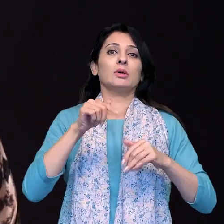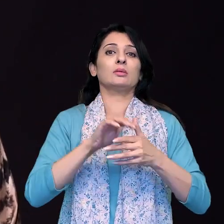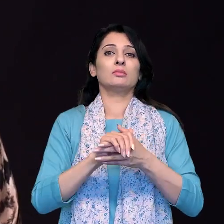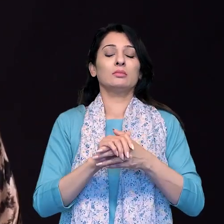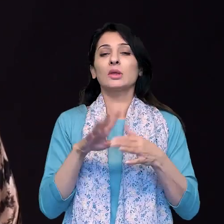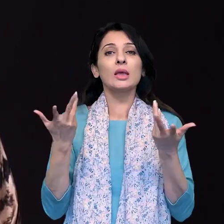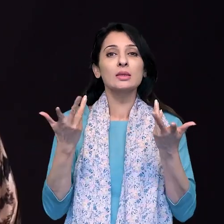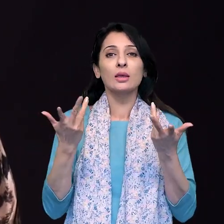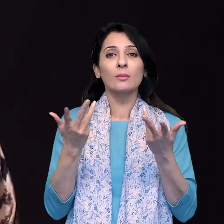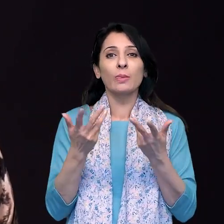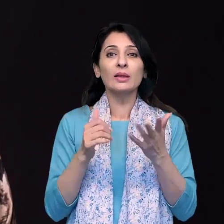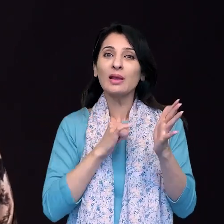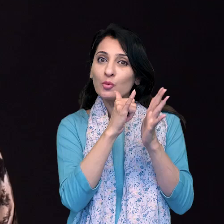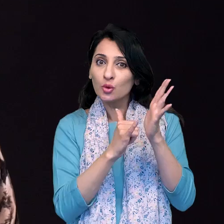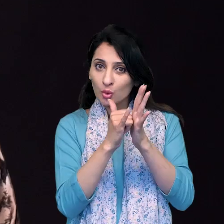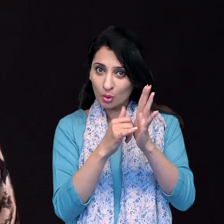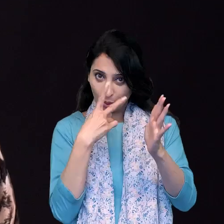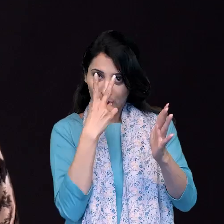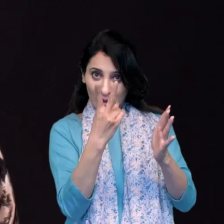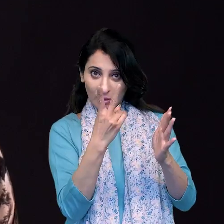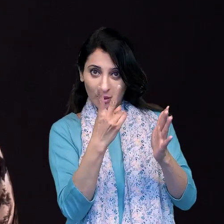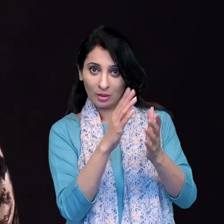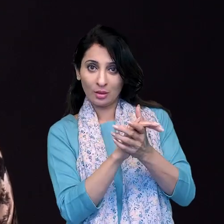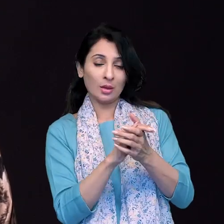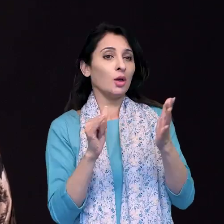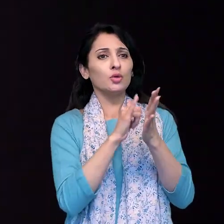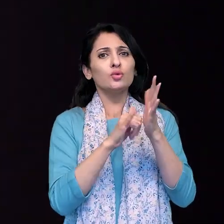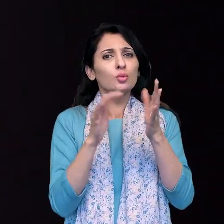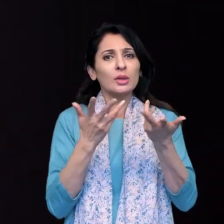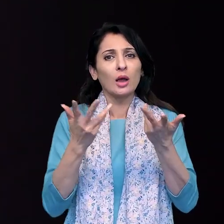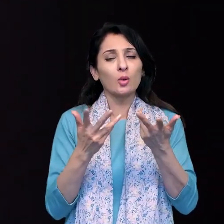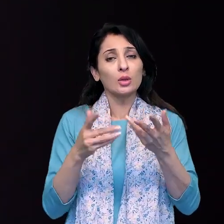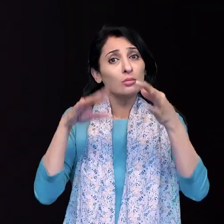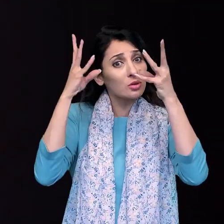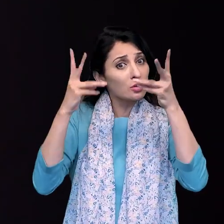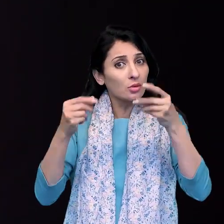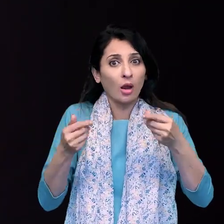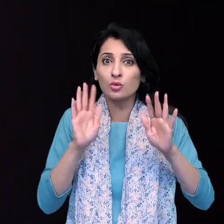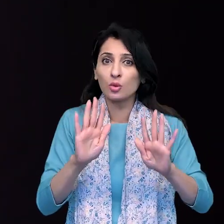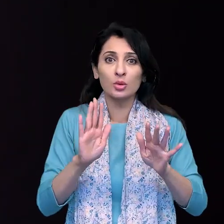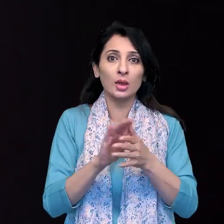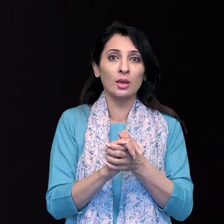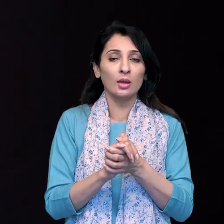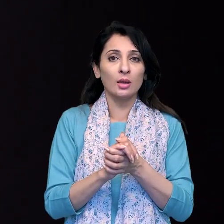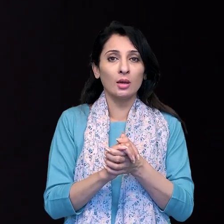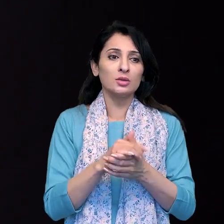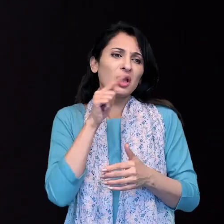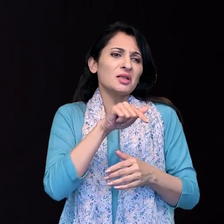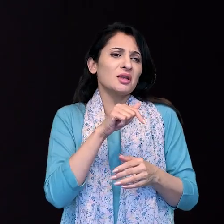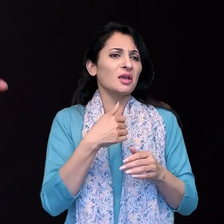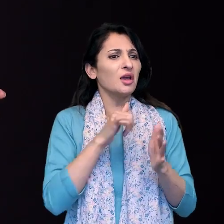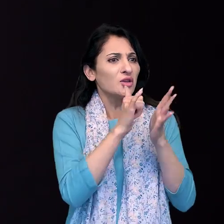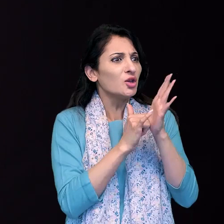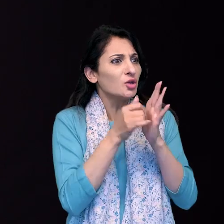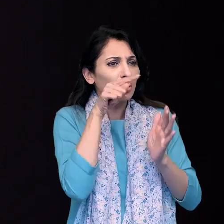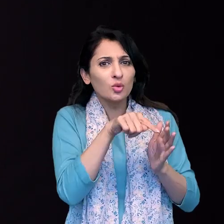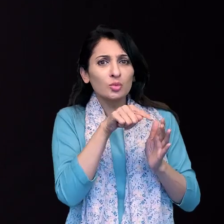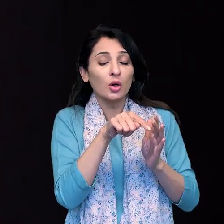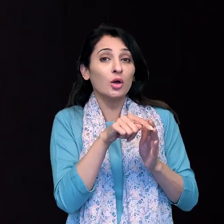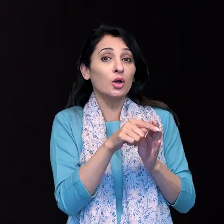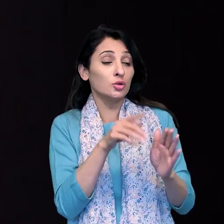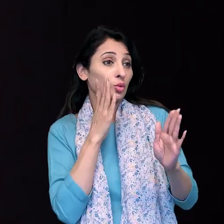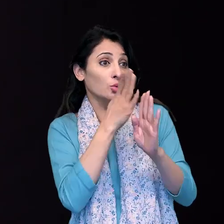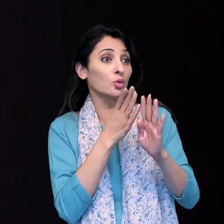डेटा। हाउ? अभी आप YouTube देख रहे हैं, YouTube में क्या होता है, स्टैट्स होते हैं, इस चैनल की इतनी फॉलोइंग